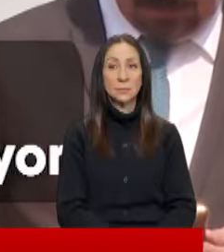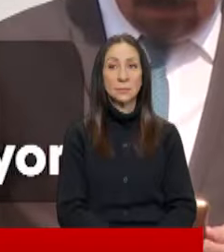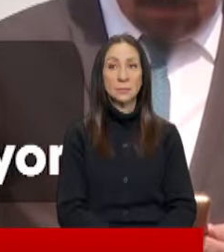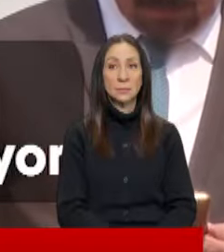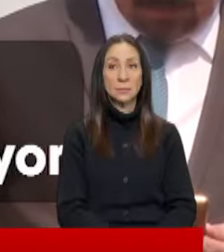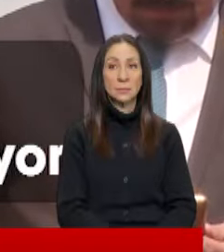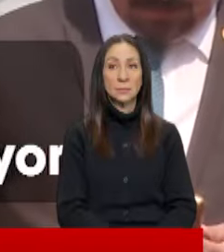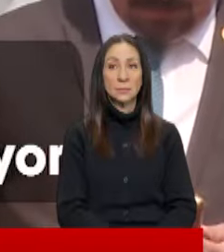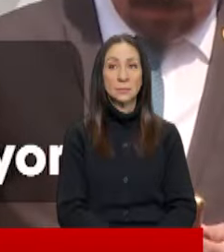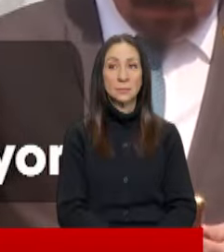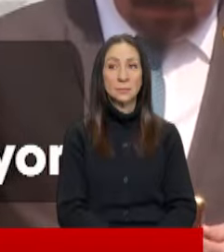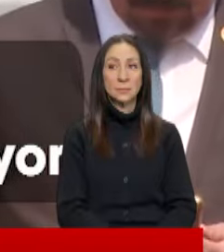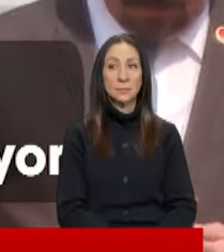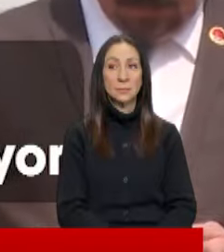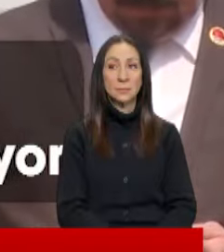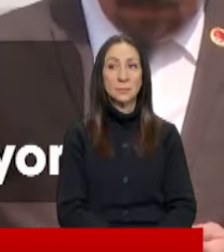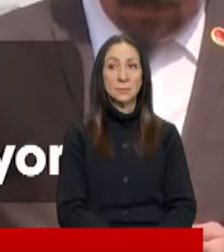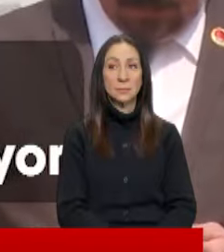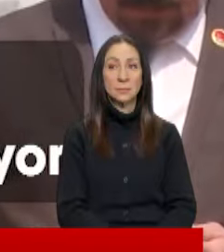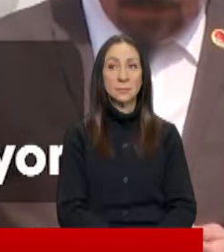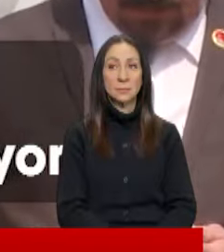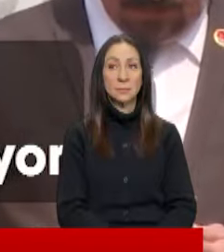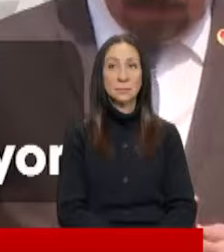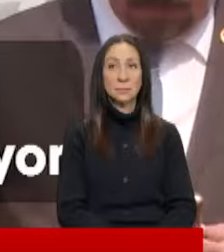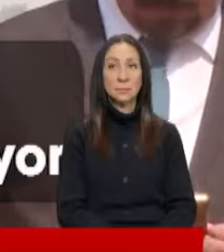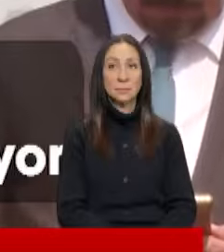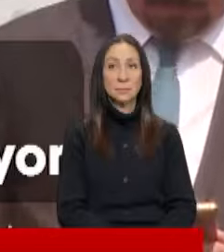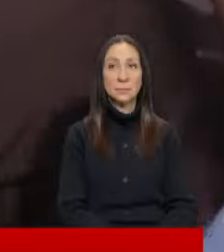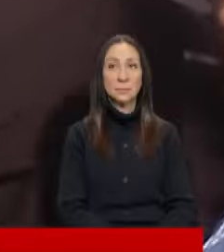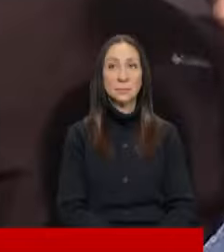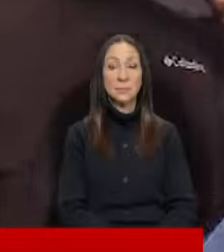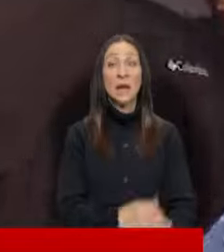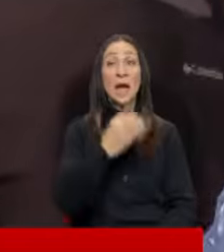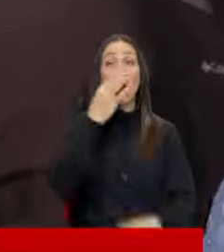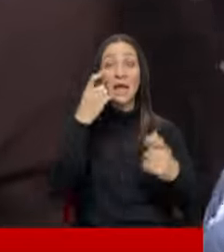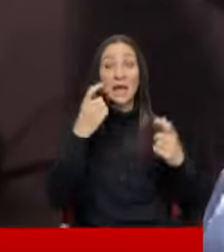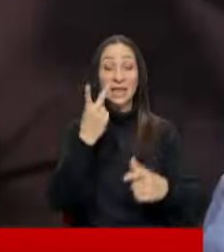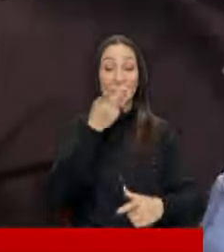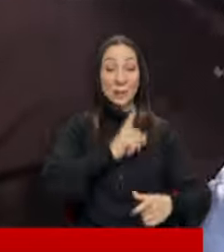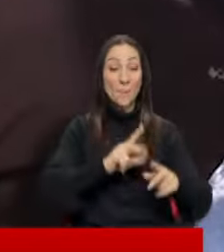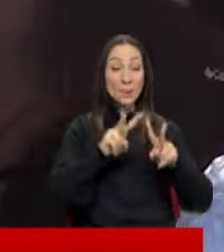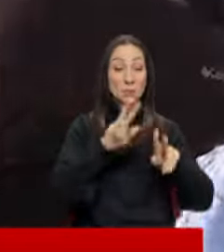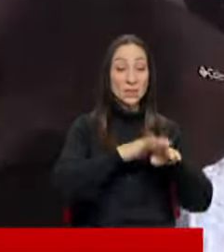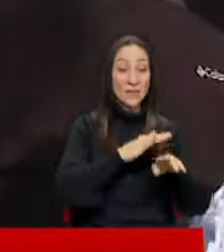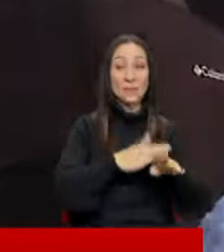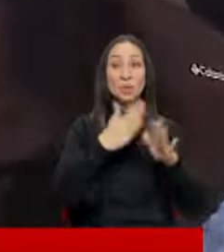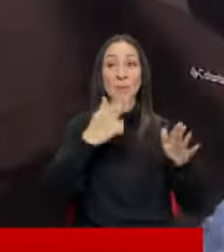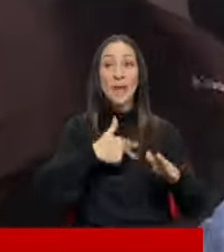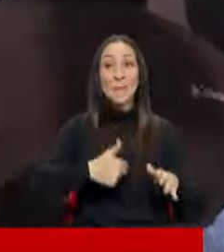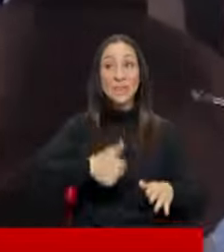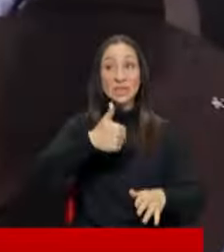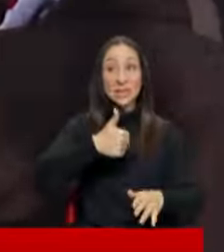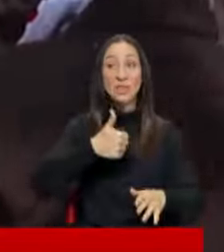çakarlı araçlarla gezenler var ya, sizlerin paranızla geziyor. Ankara'nın iki adayı Mansur Yavaş Büyükşehir